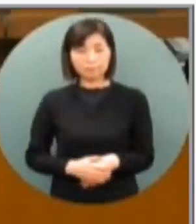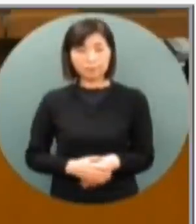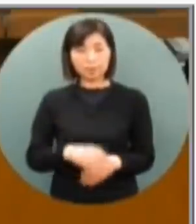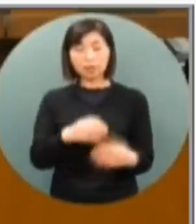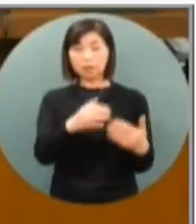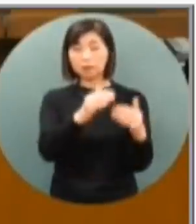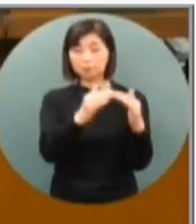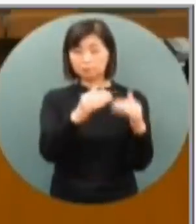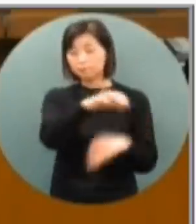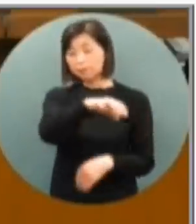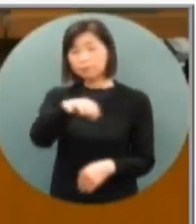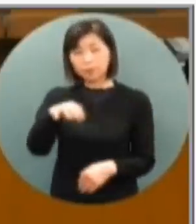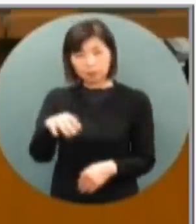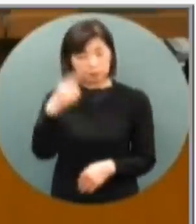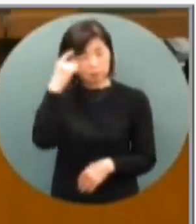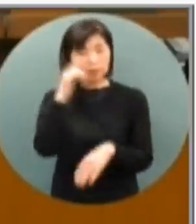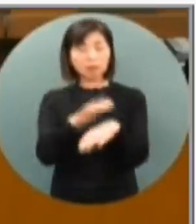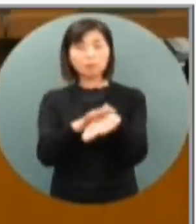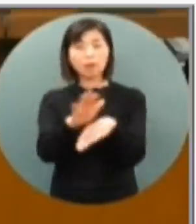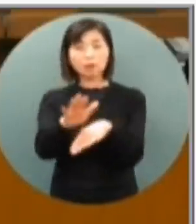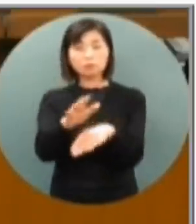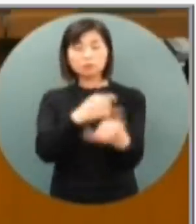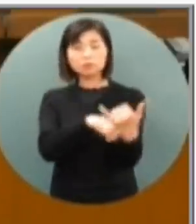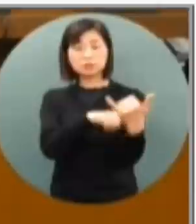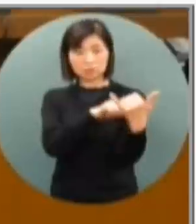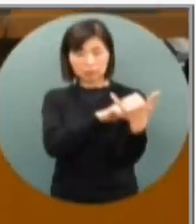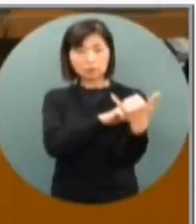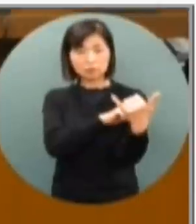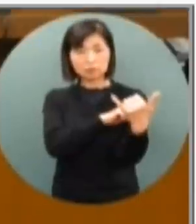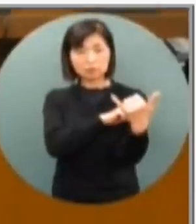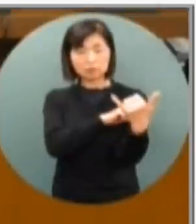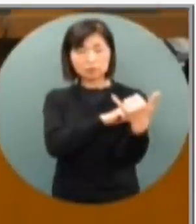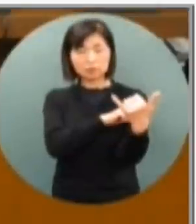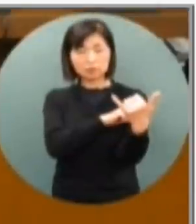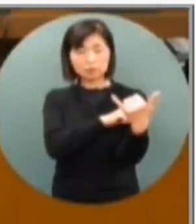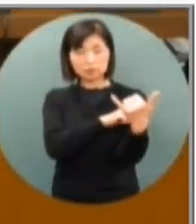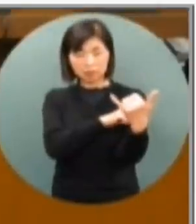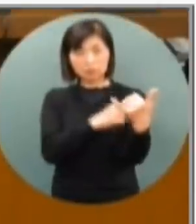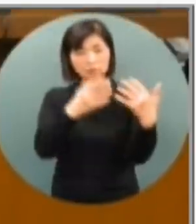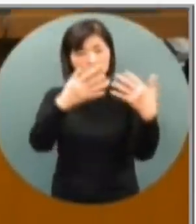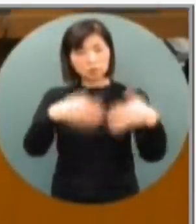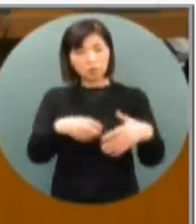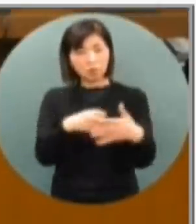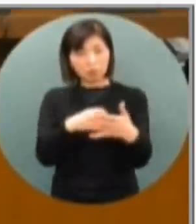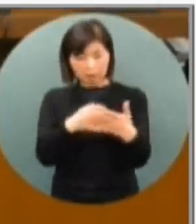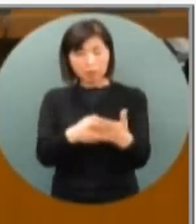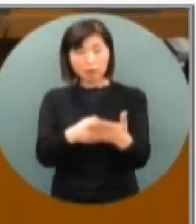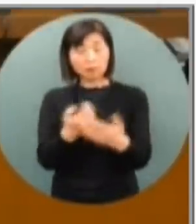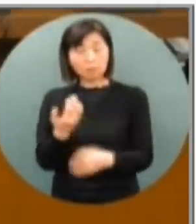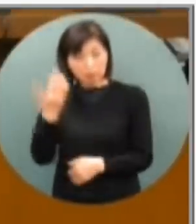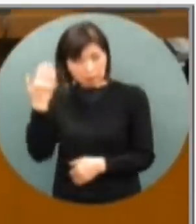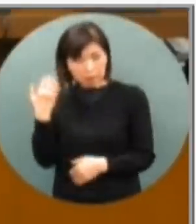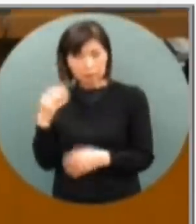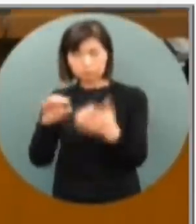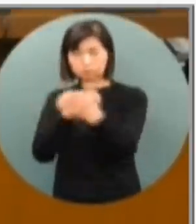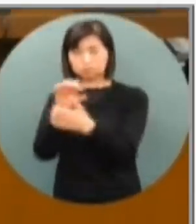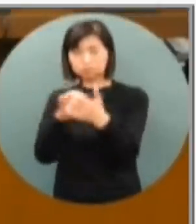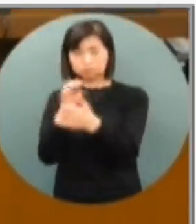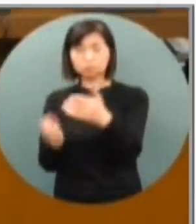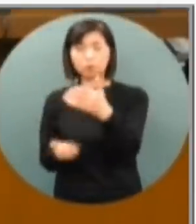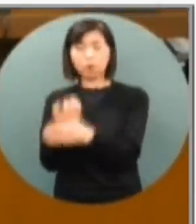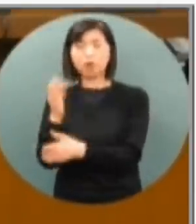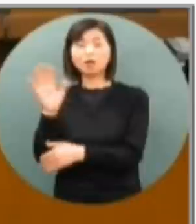ろ人権救済条例で大変な騒ぎになったことも我々は経験しておりますので、まあ皆様